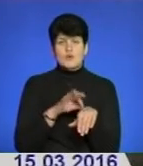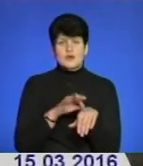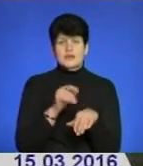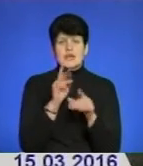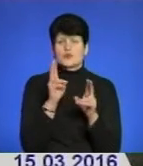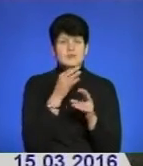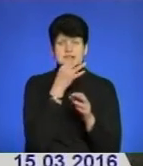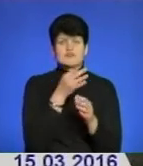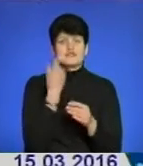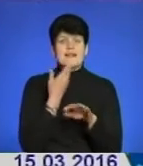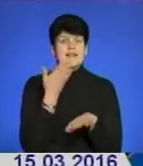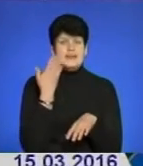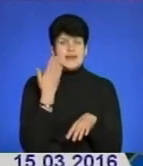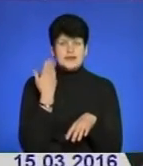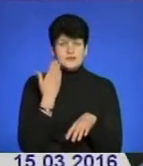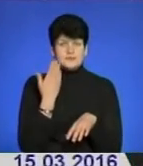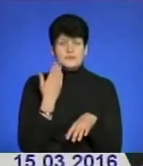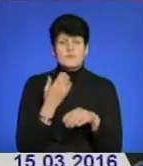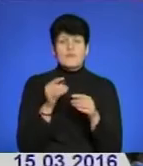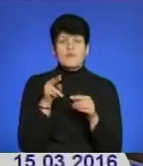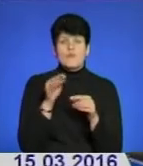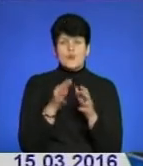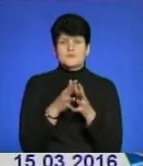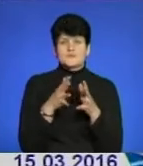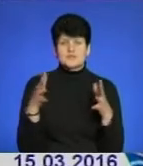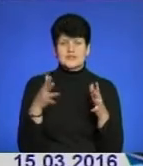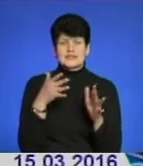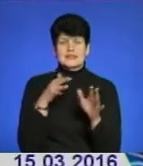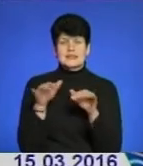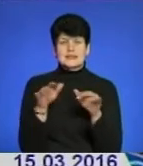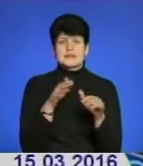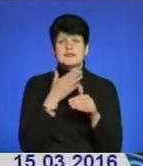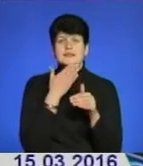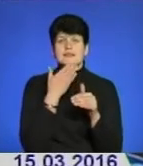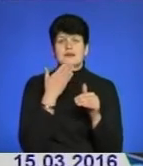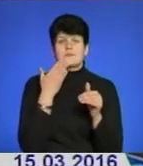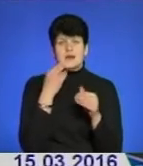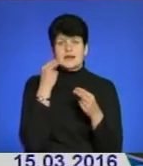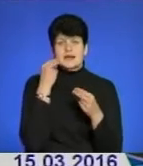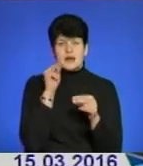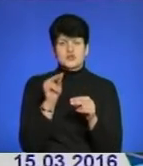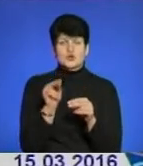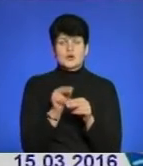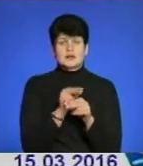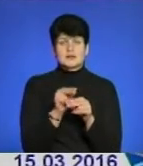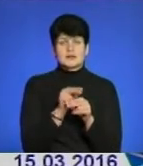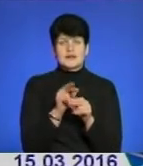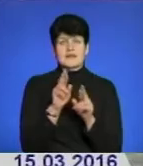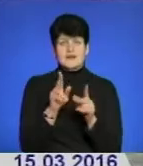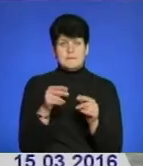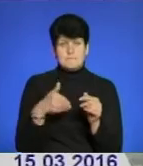легко. Це не легко. По широті діапазону дії немає кращого лікарства, як